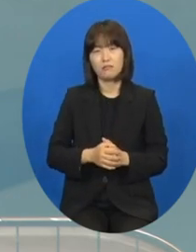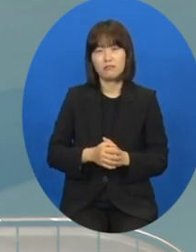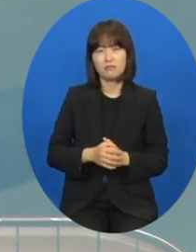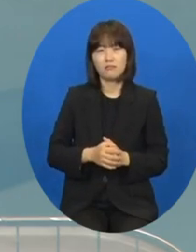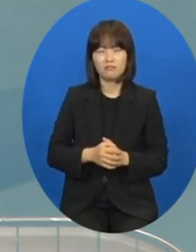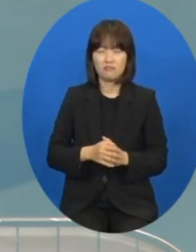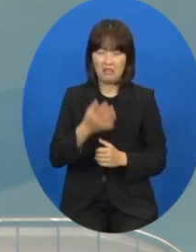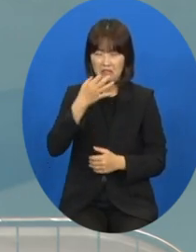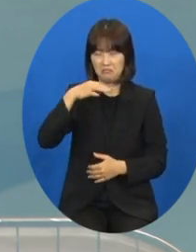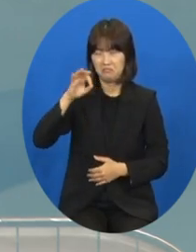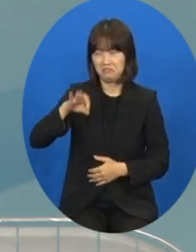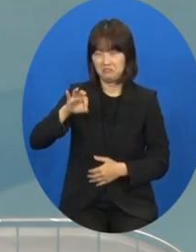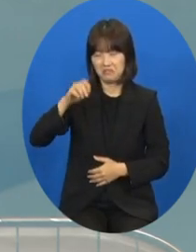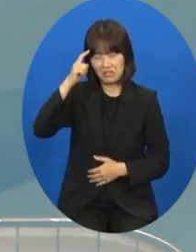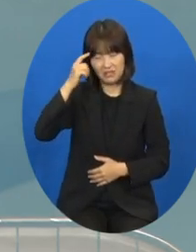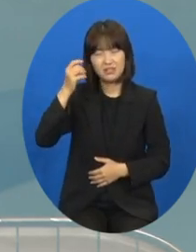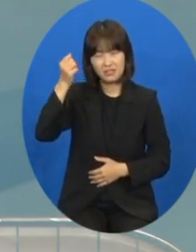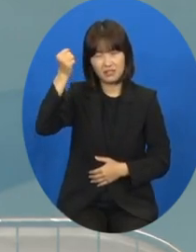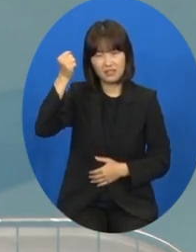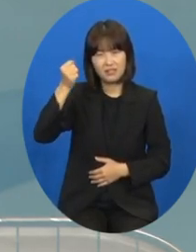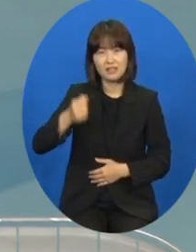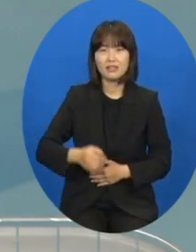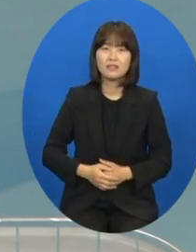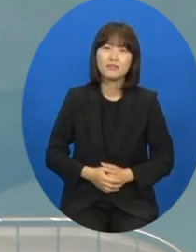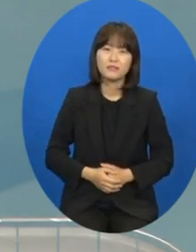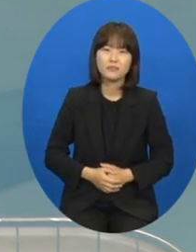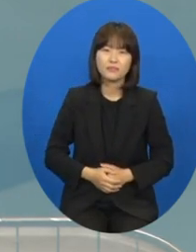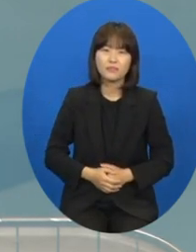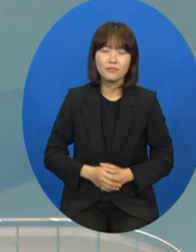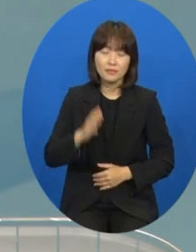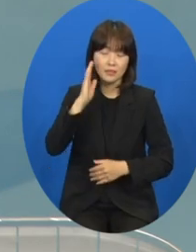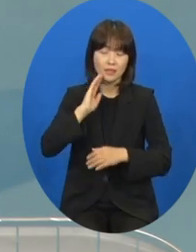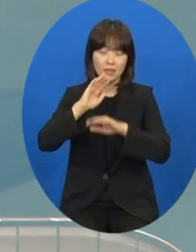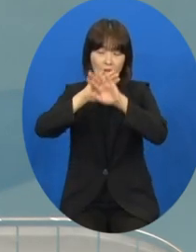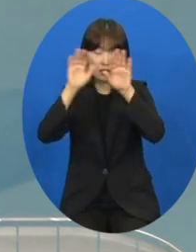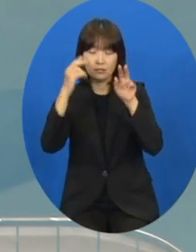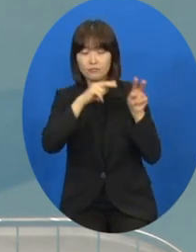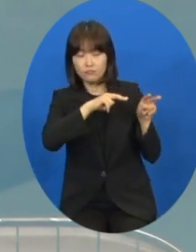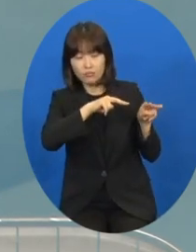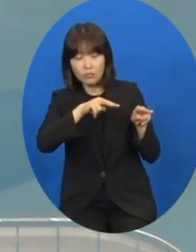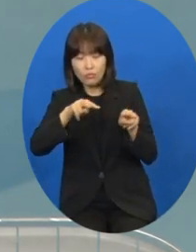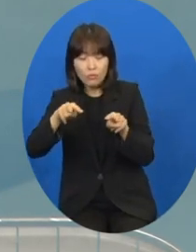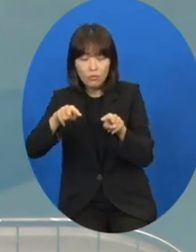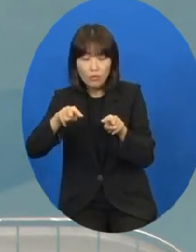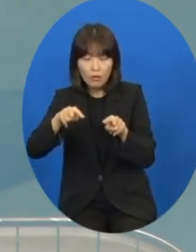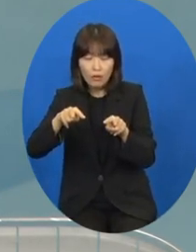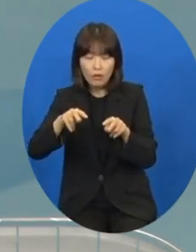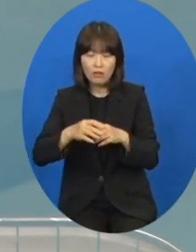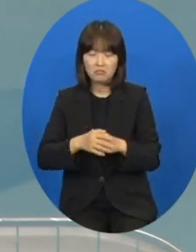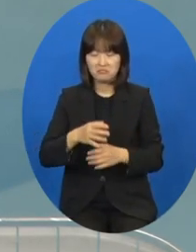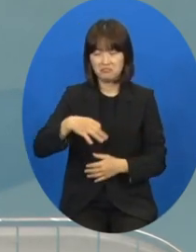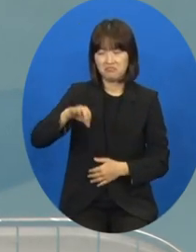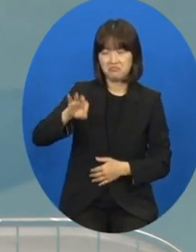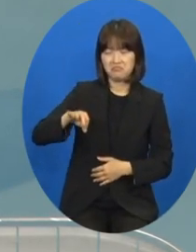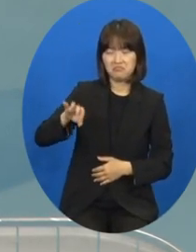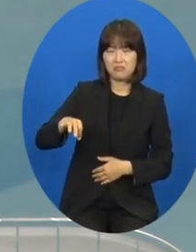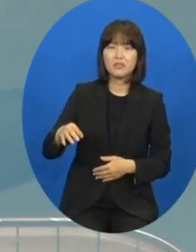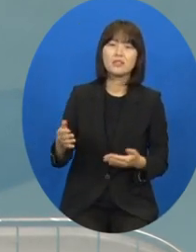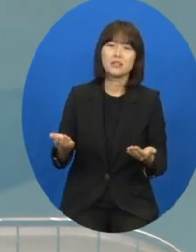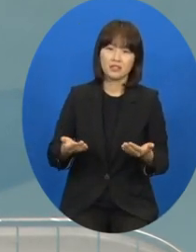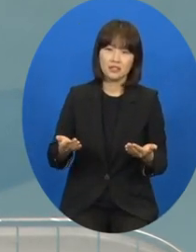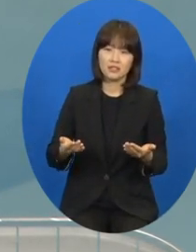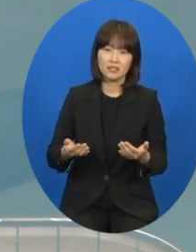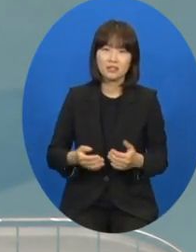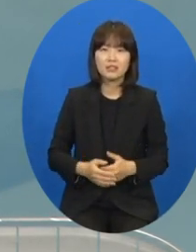하품하게 될 겁니다. 하늘에서 보면 좀 아무것도 아닌 일인 거죠.